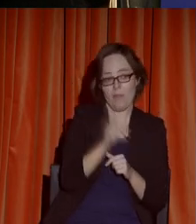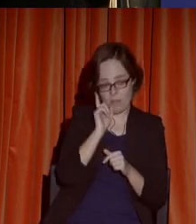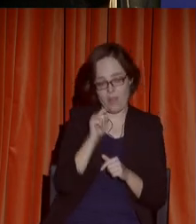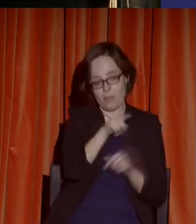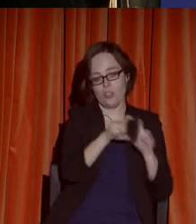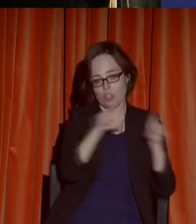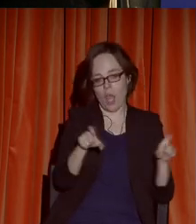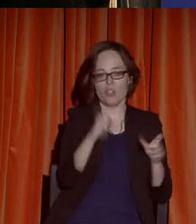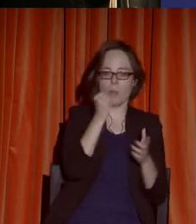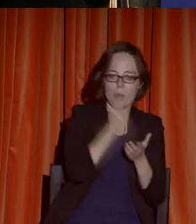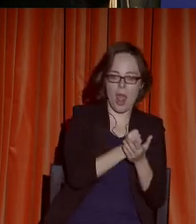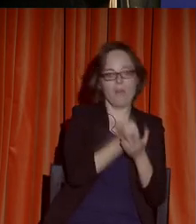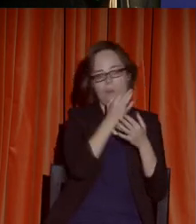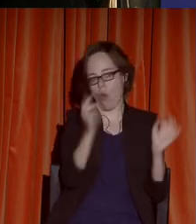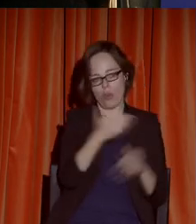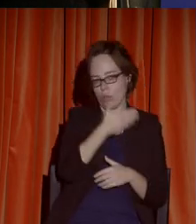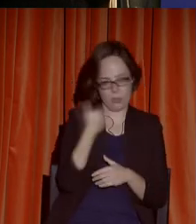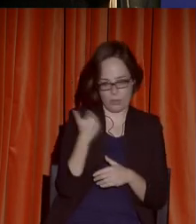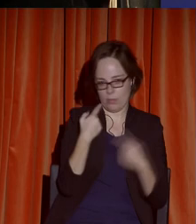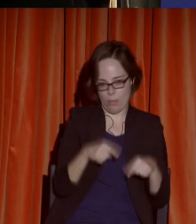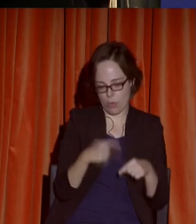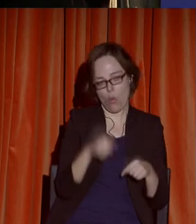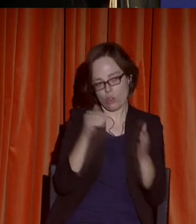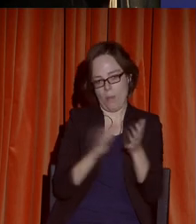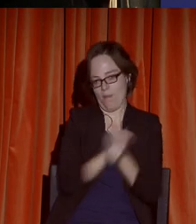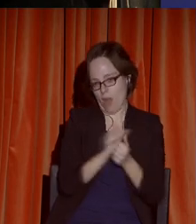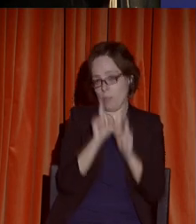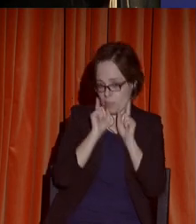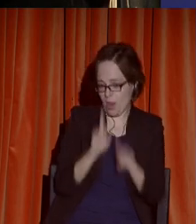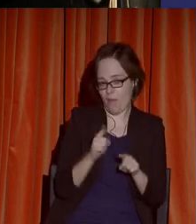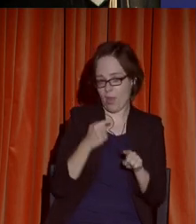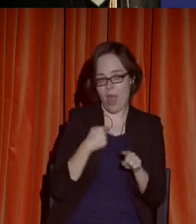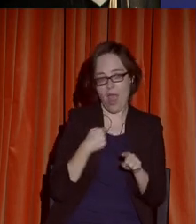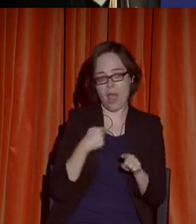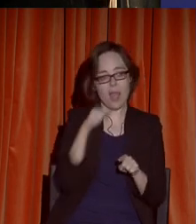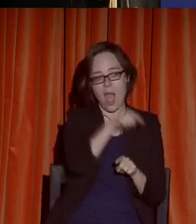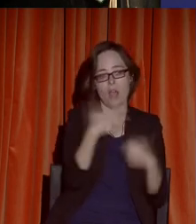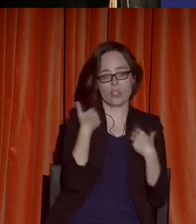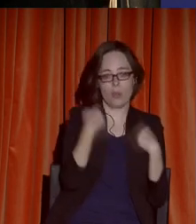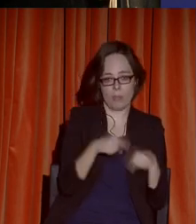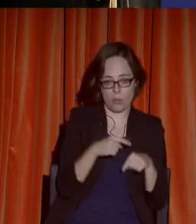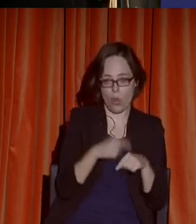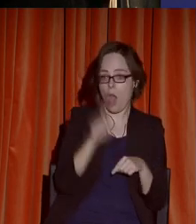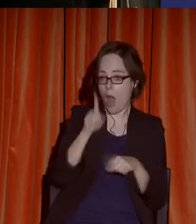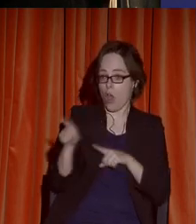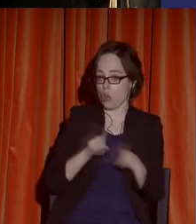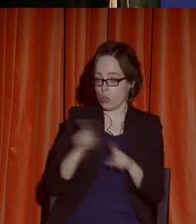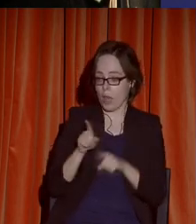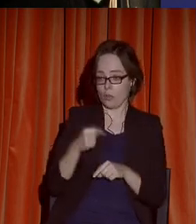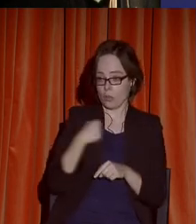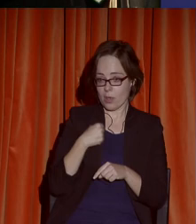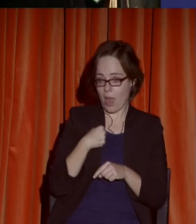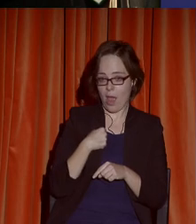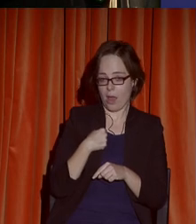tych podstawowych praw nie było, brakowało, trzeba było nie walczyć. Ale to, że tego punktu odniesienia mi brakuje, nie oznacza, że brakuje